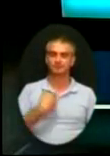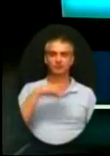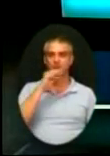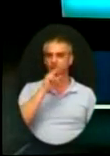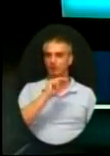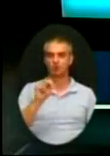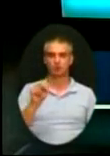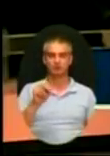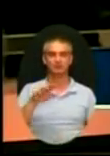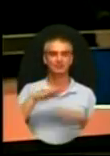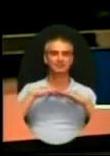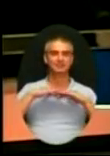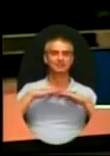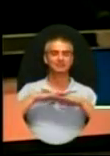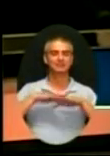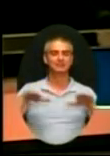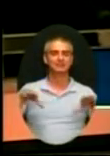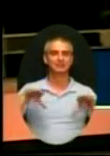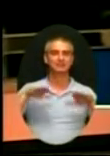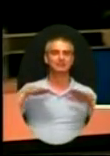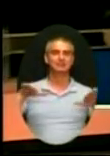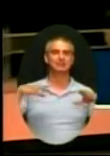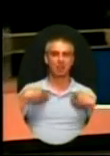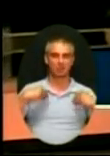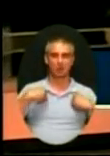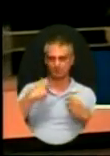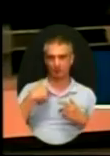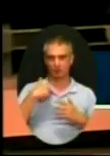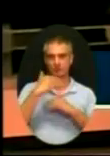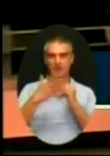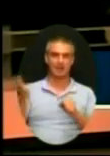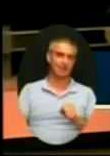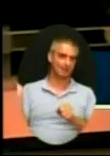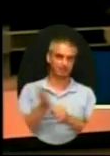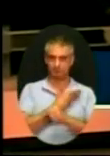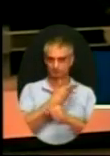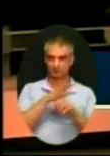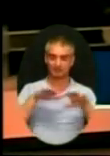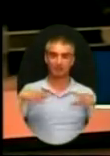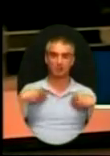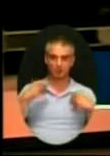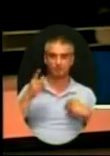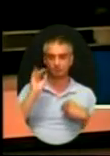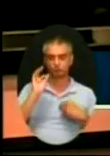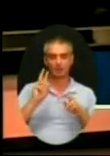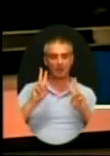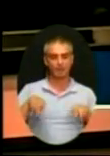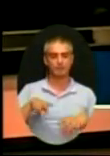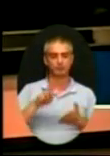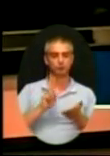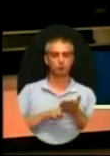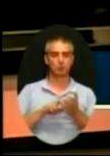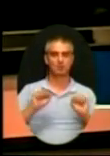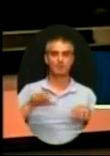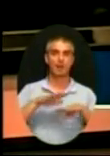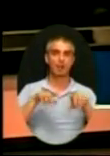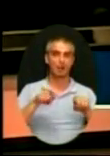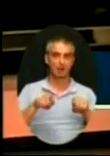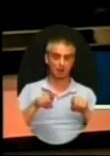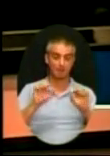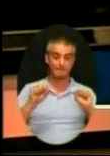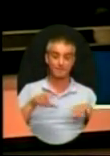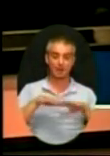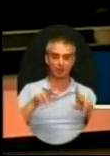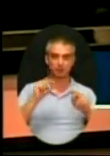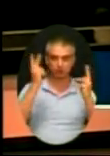לדבר על נושא שדה דוב. אנחנו בהליך של למעשה פינוי שדה דוב, שנקבע בשביל לממש את זכויות בעלי הקרקע.